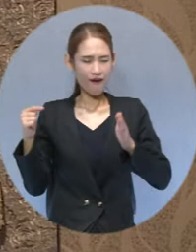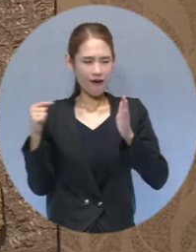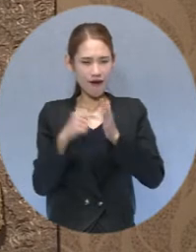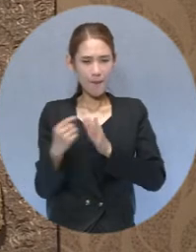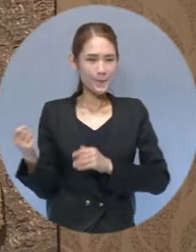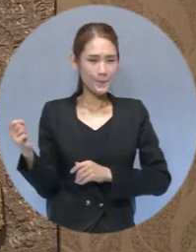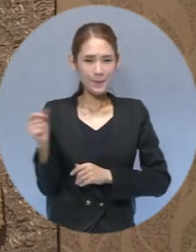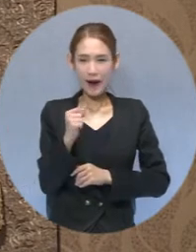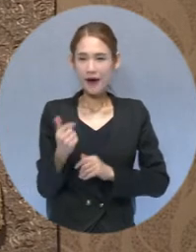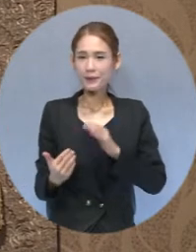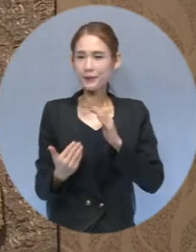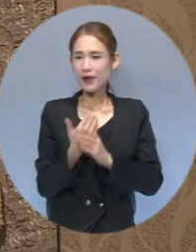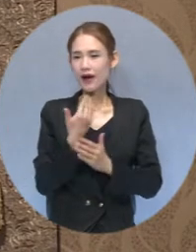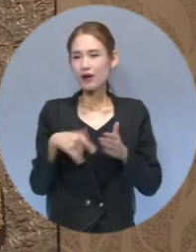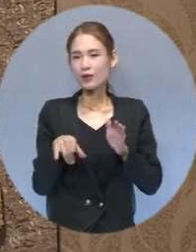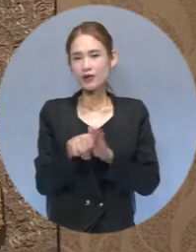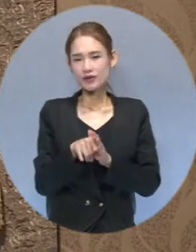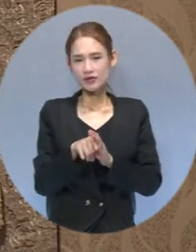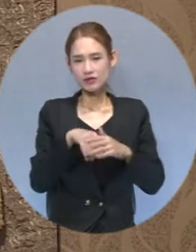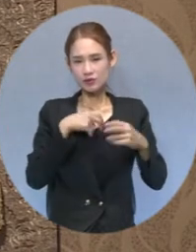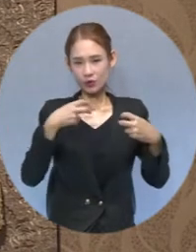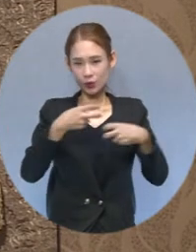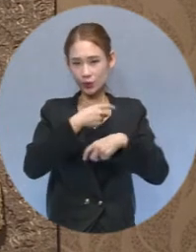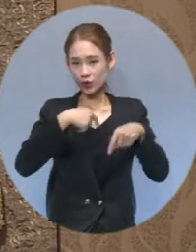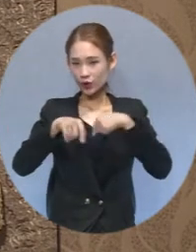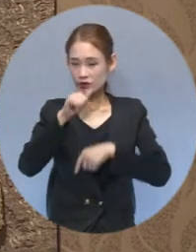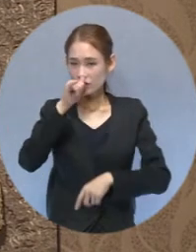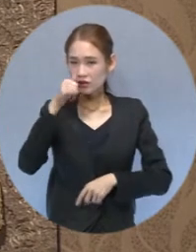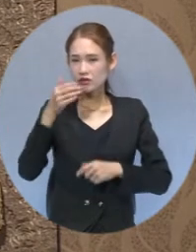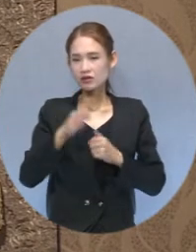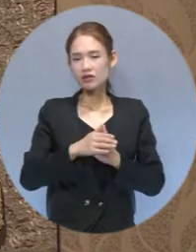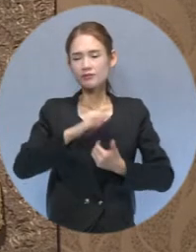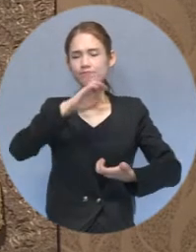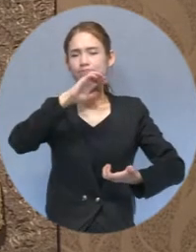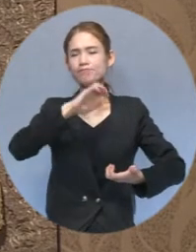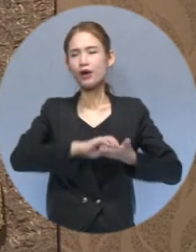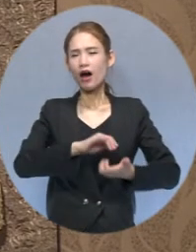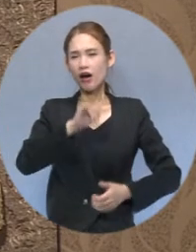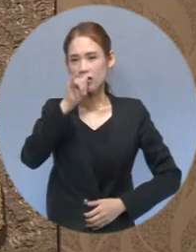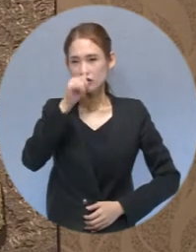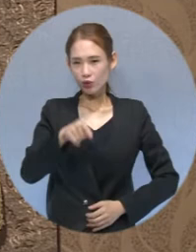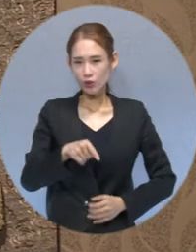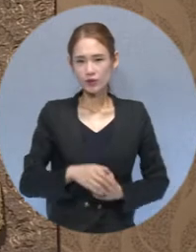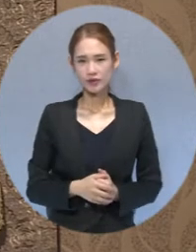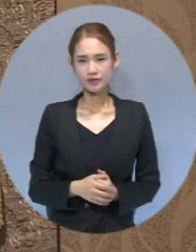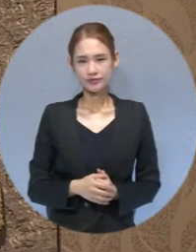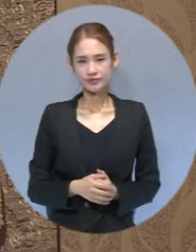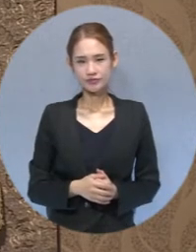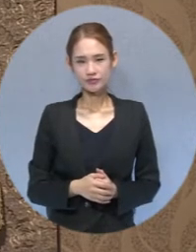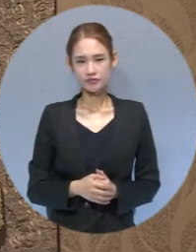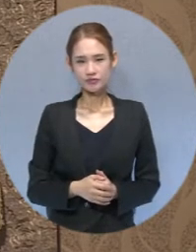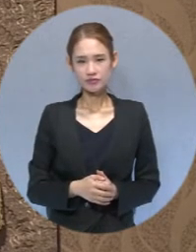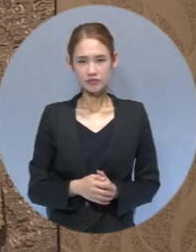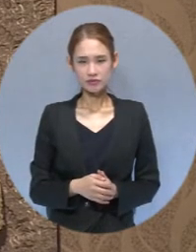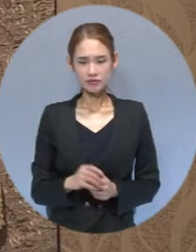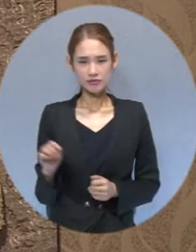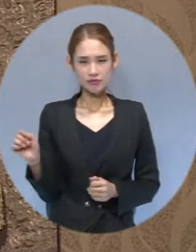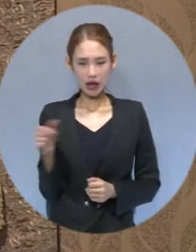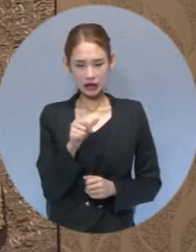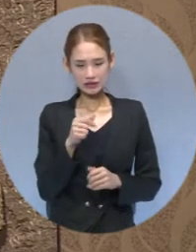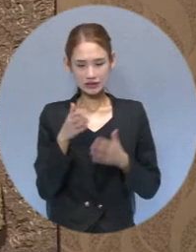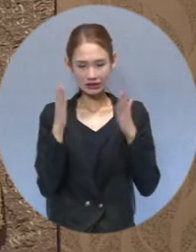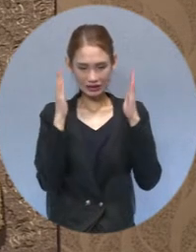그 교통정책이 취해졌는데 네. 이제는 그게 한계에 도달한 거죠. 고가도로를 놓고 뭐 빠른 직행차로를